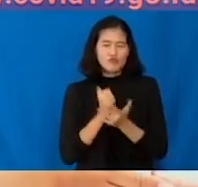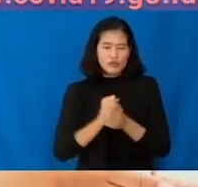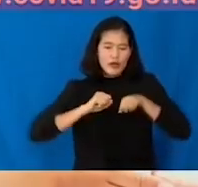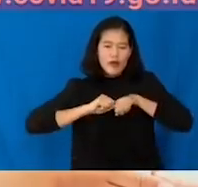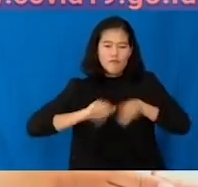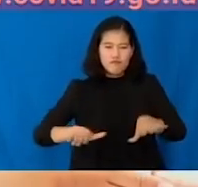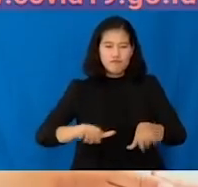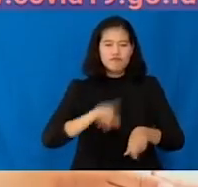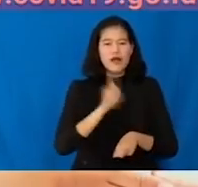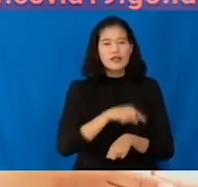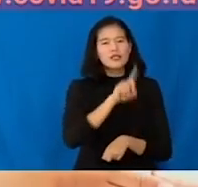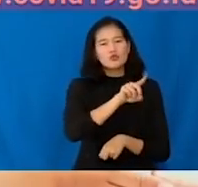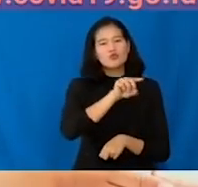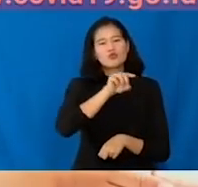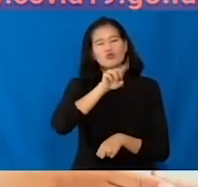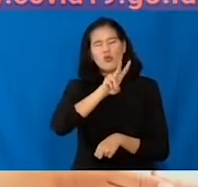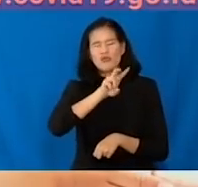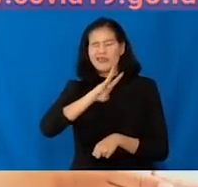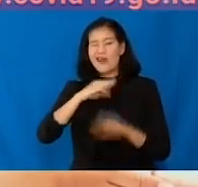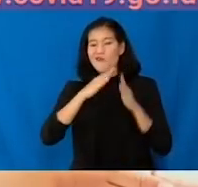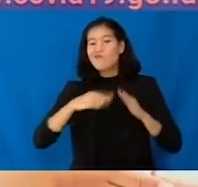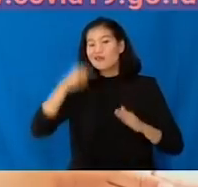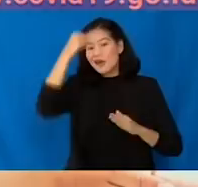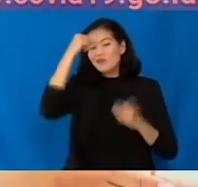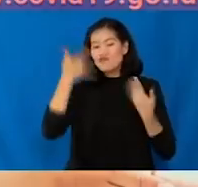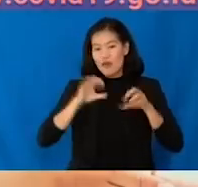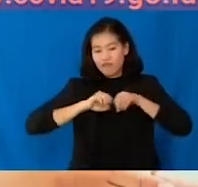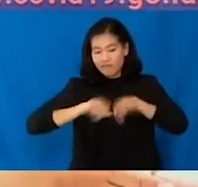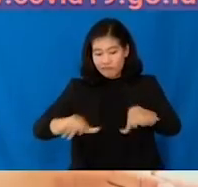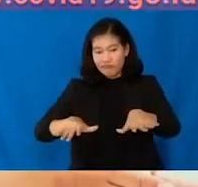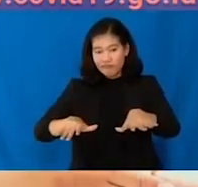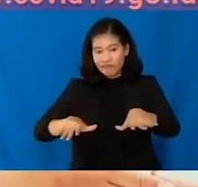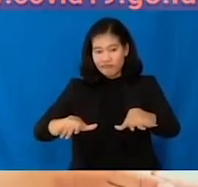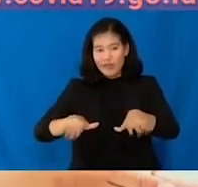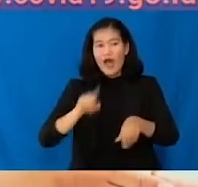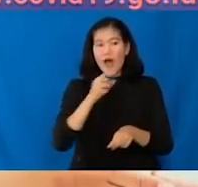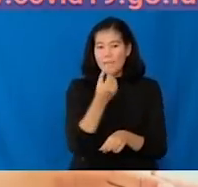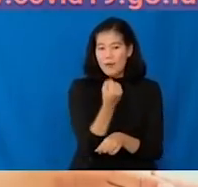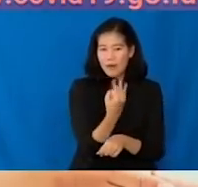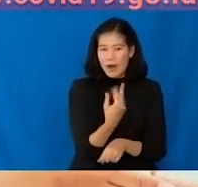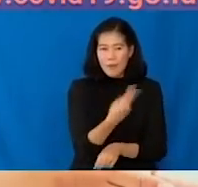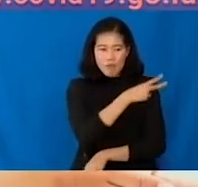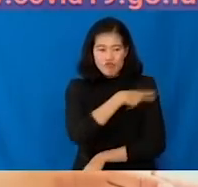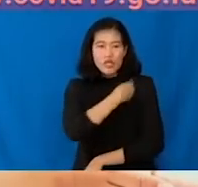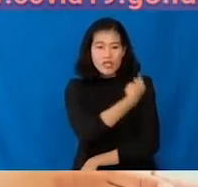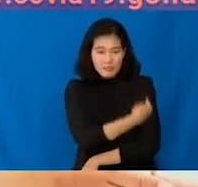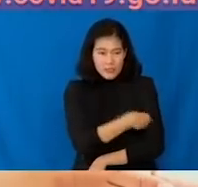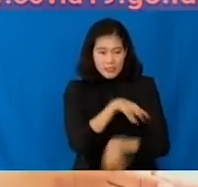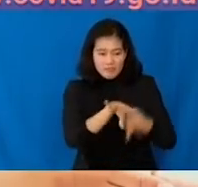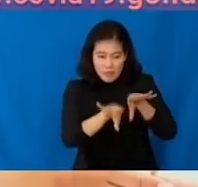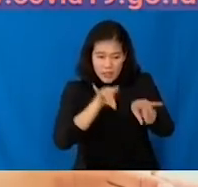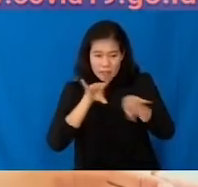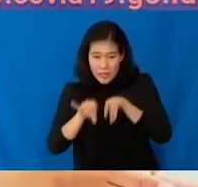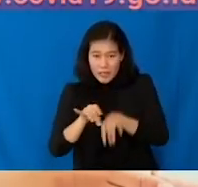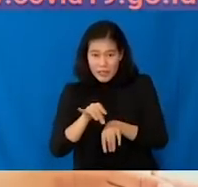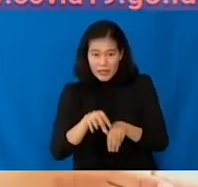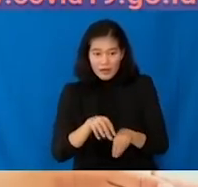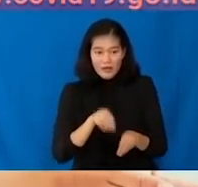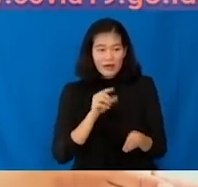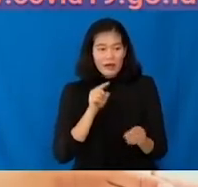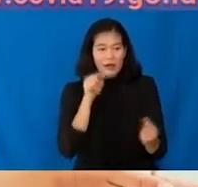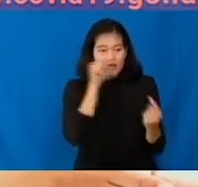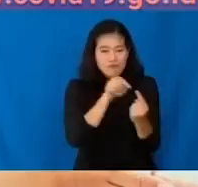132 rumah sakit dan kemudian di Beberapa puskesmas yang terpilih untuk kita